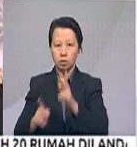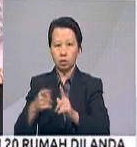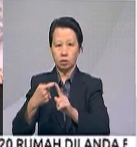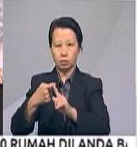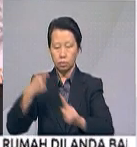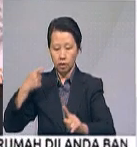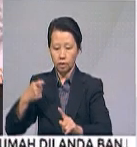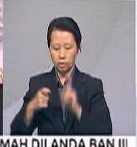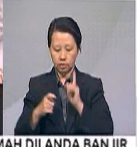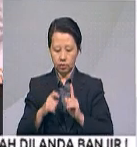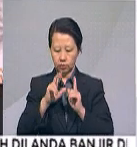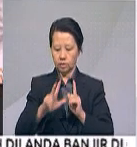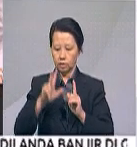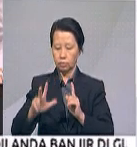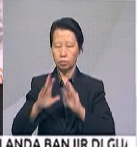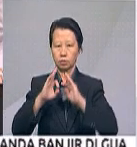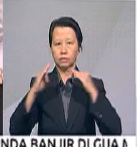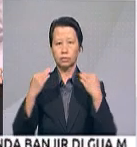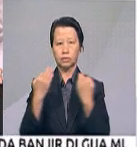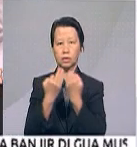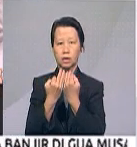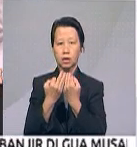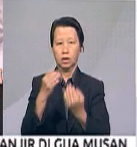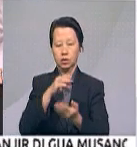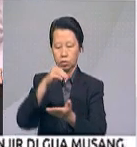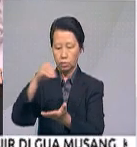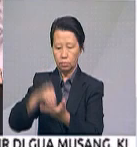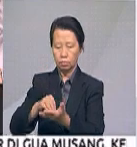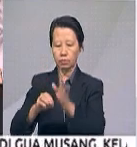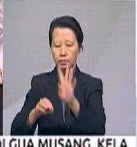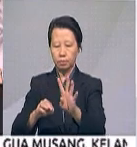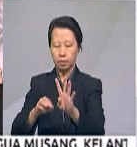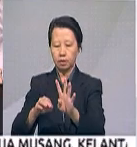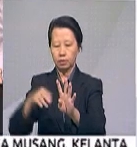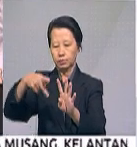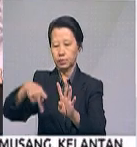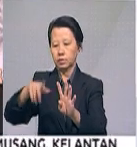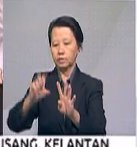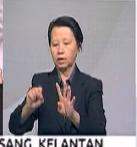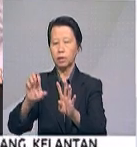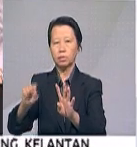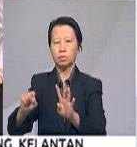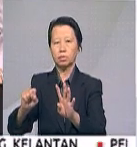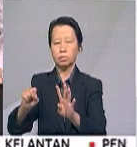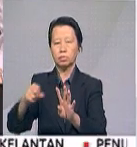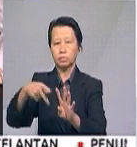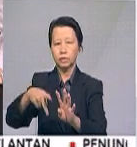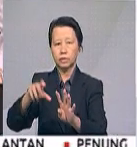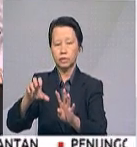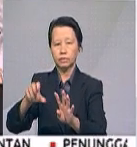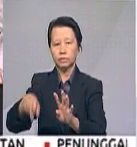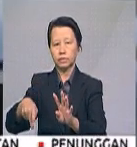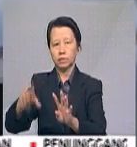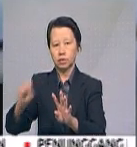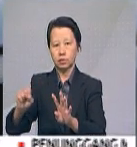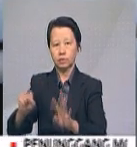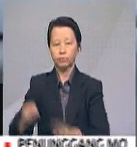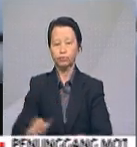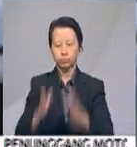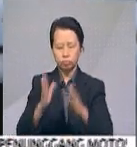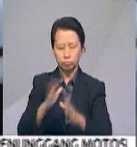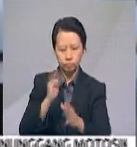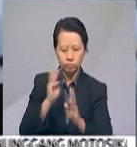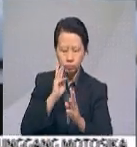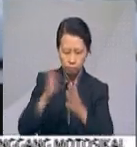terjejas daripada 133 keluarga di 4 pusat pemindahan sementara PPS. Mangsa banjir turut